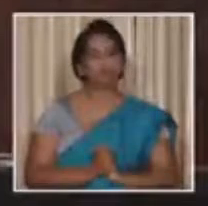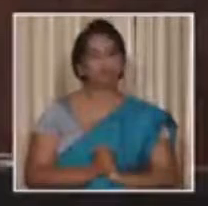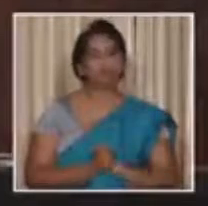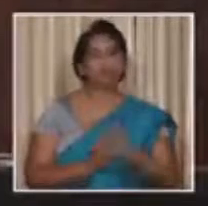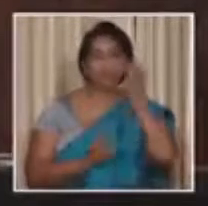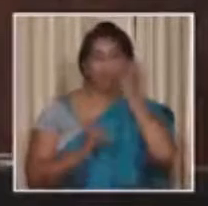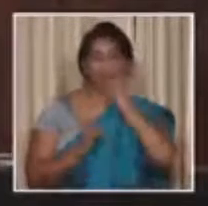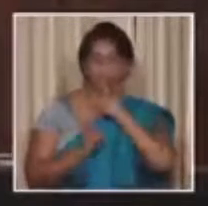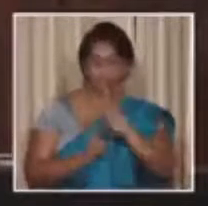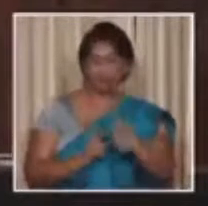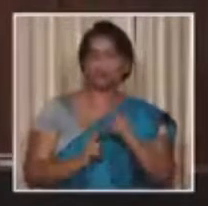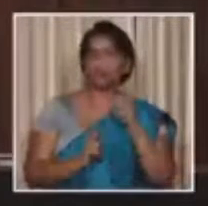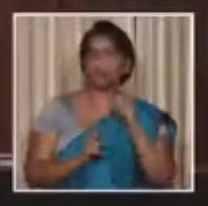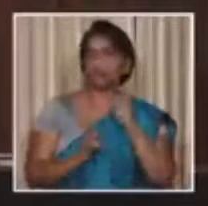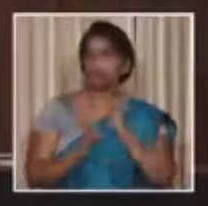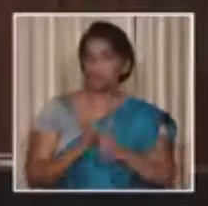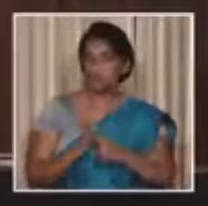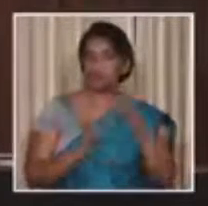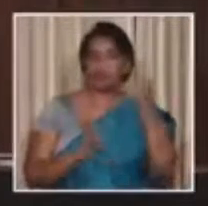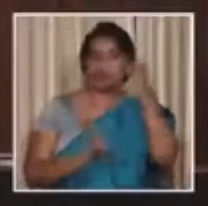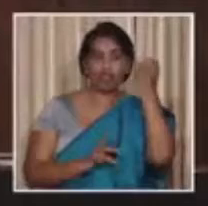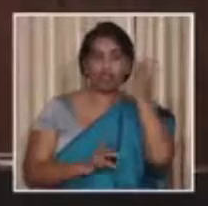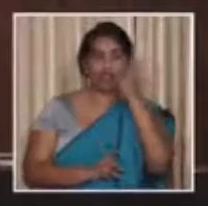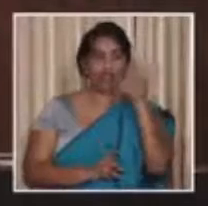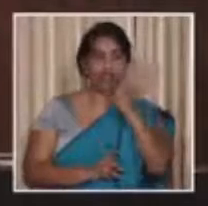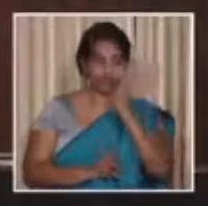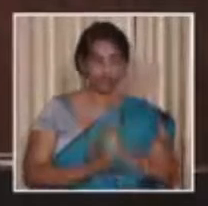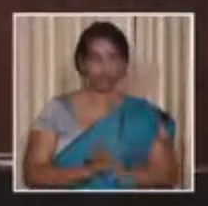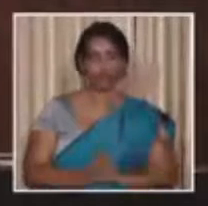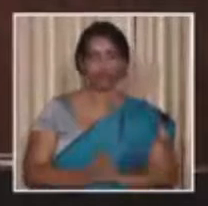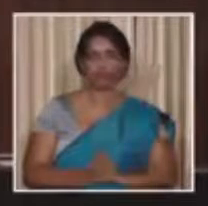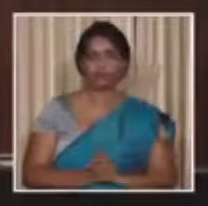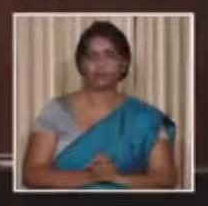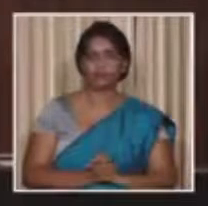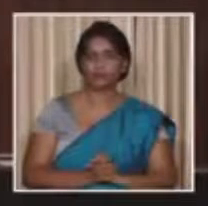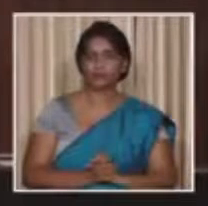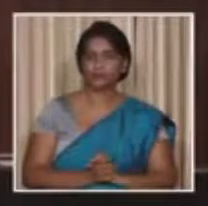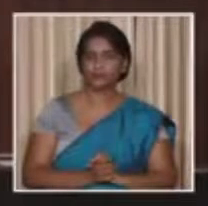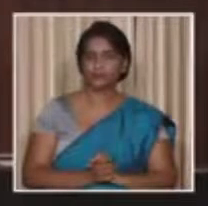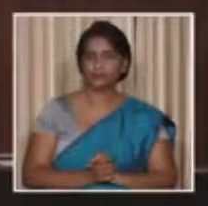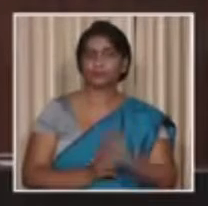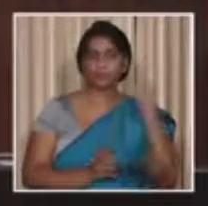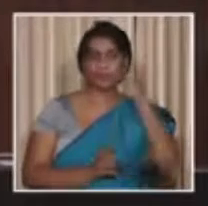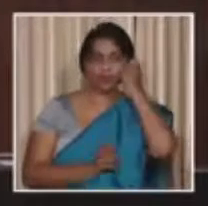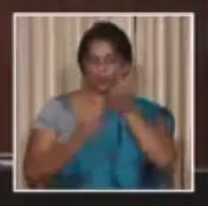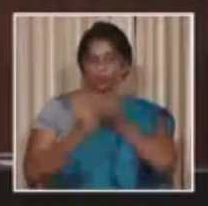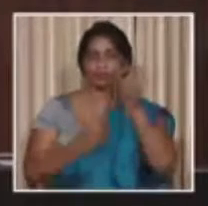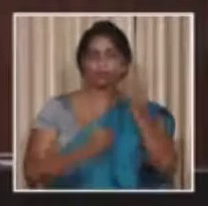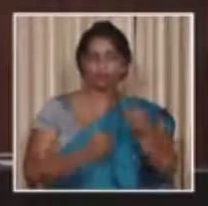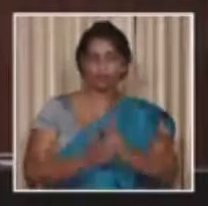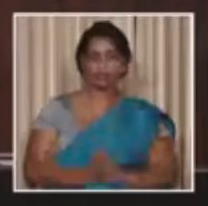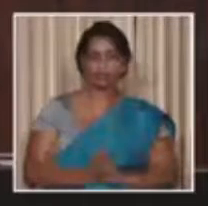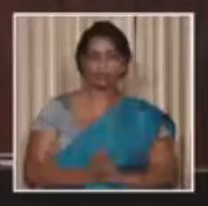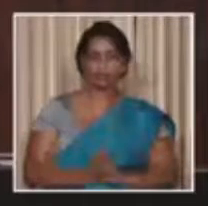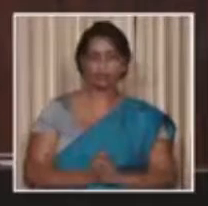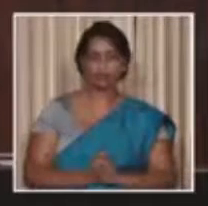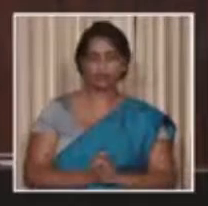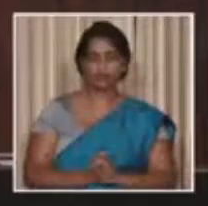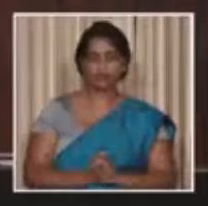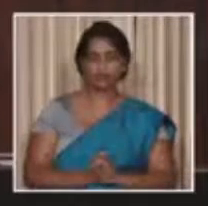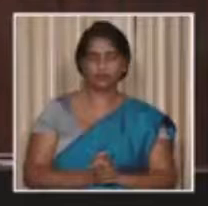සංවිධායකතුමා යෝජනා අංක 1. අර කතානායකතුමනි පළවෙනි යෝජනා ඉදිරිපත් කරනවා. ඉදිරිපත් කරනවා. යෝජනා අංක